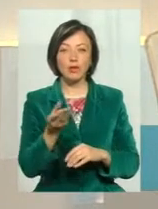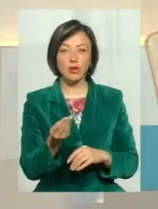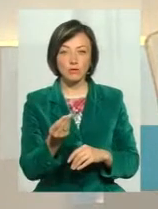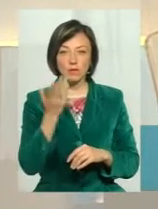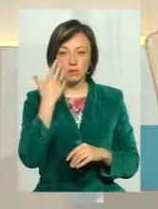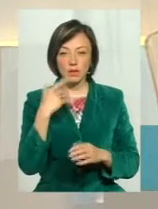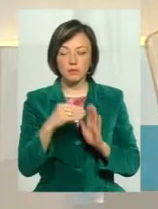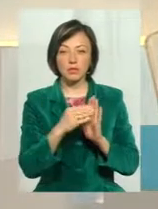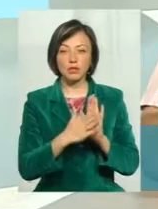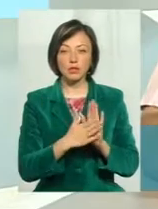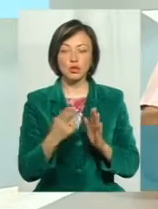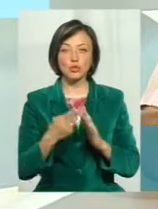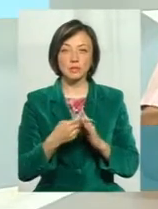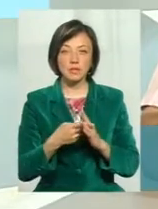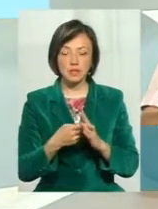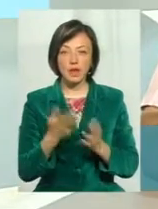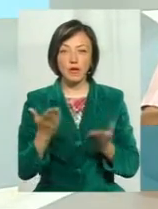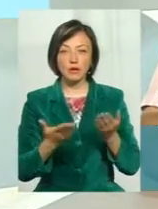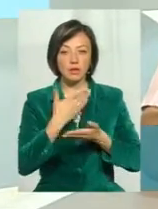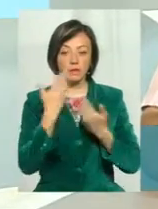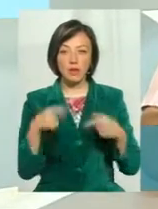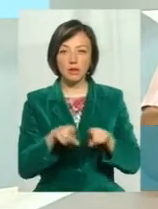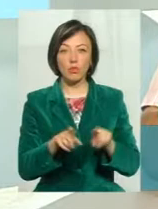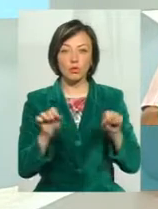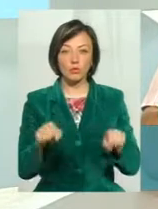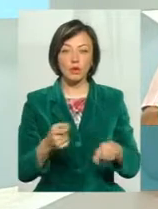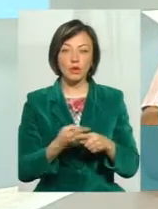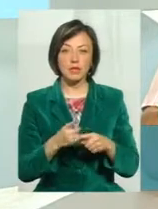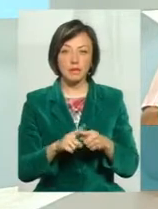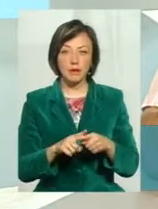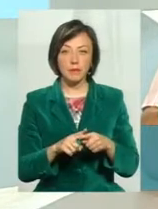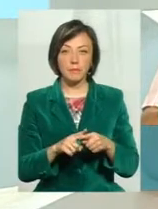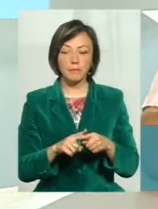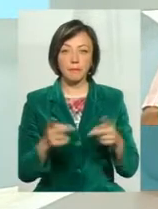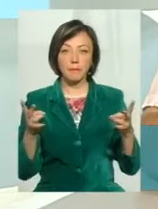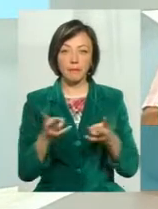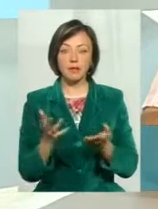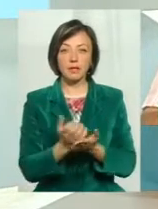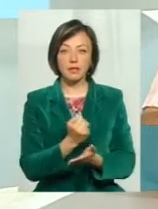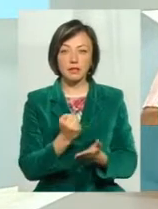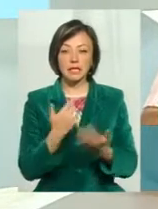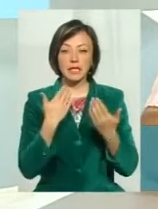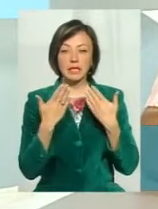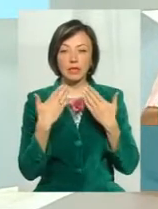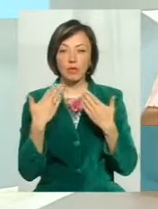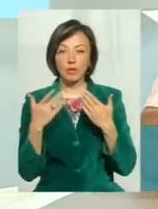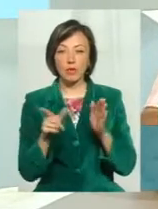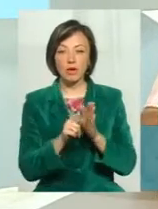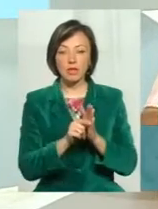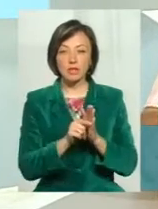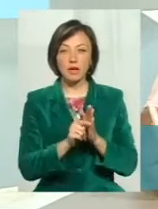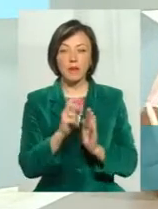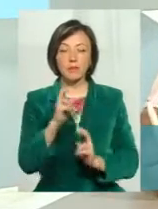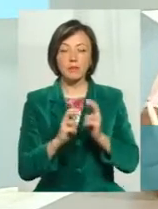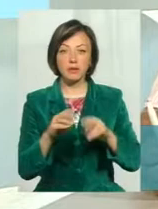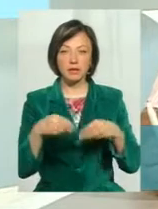при призначенні субсидії. Якщо немає такої змоги, це знайти, скажімо так, діалог із підприємством,